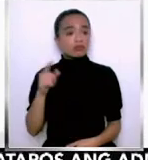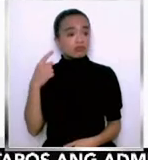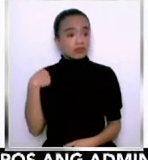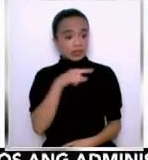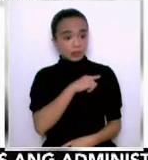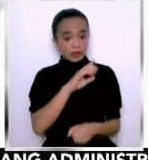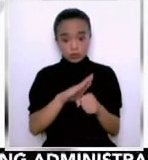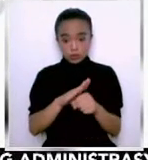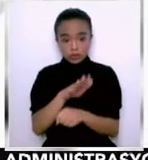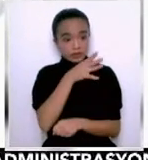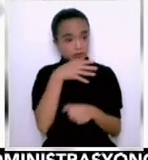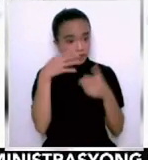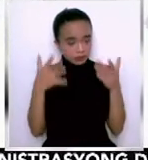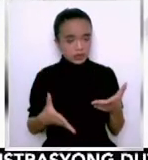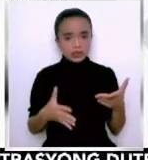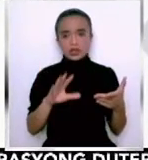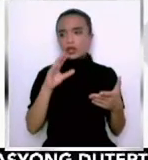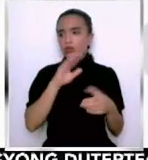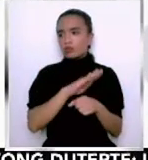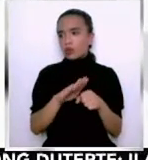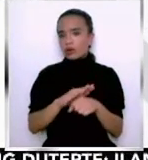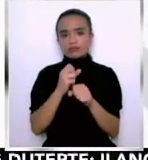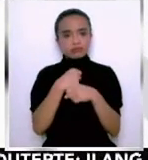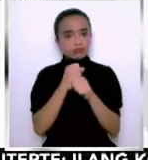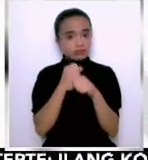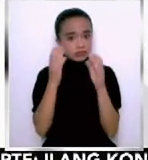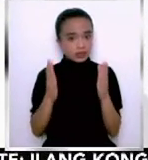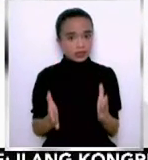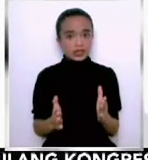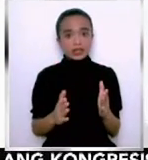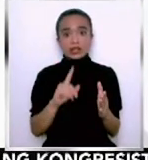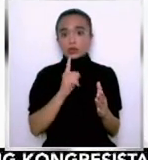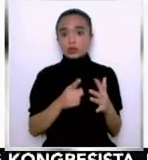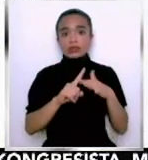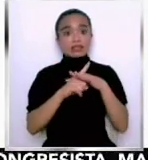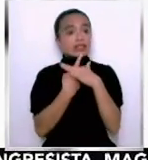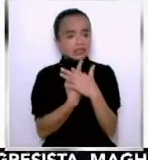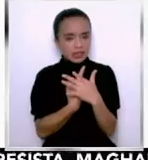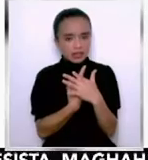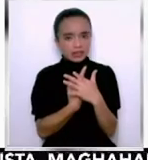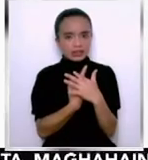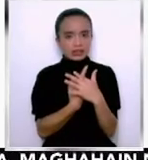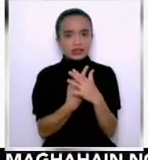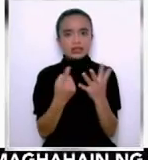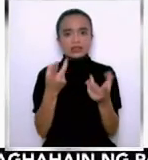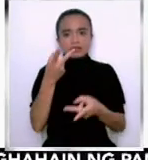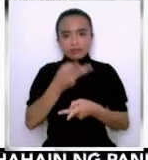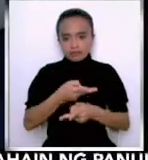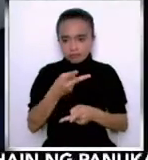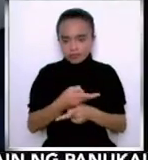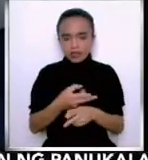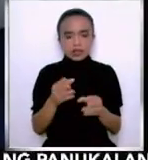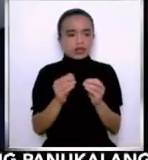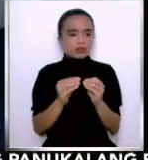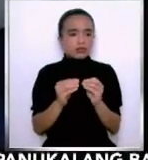mga producers, ay nag-start na silang mag-repopulate, ano? Nag-expand na sila ng